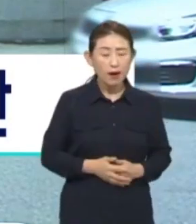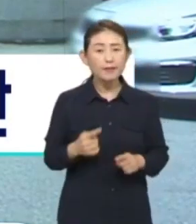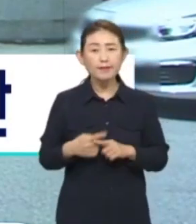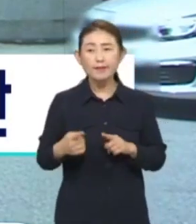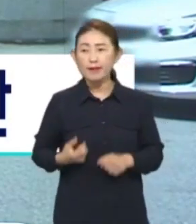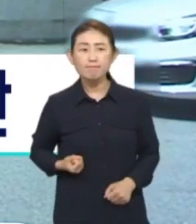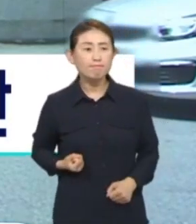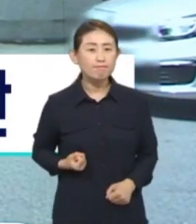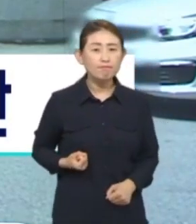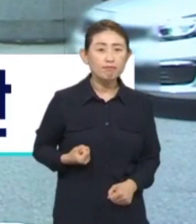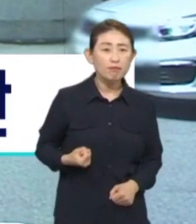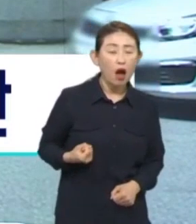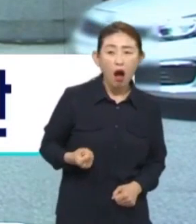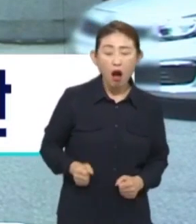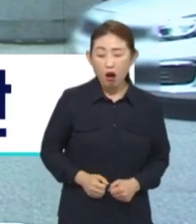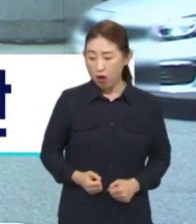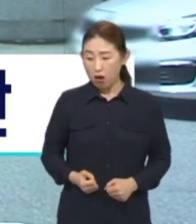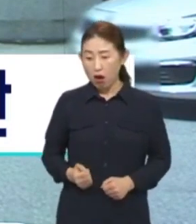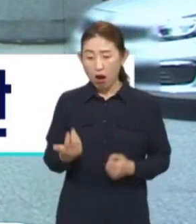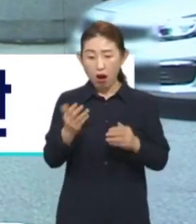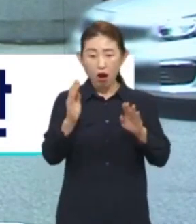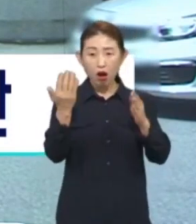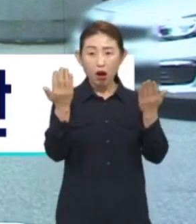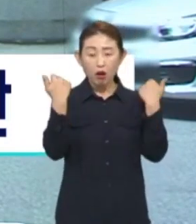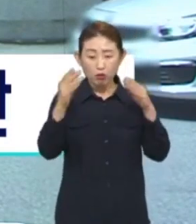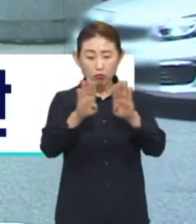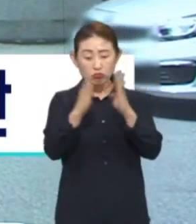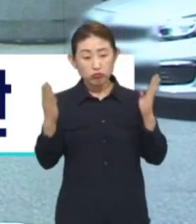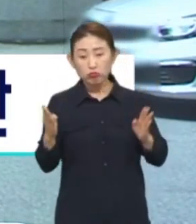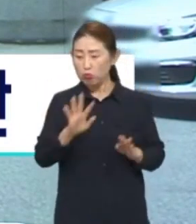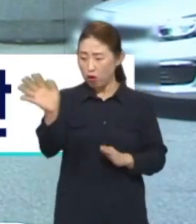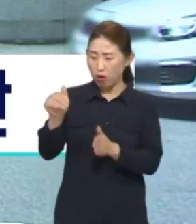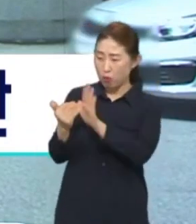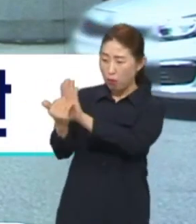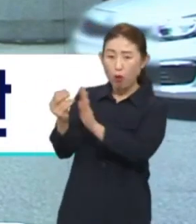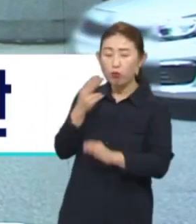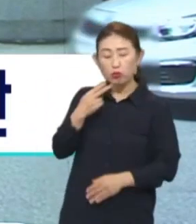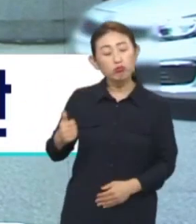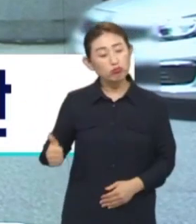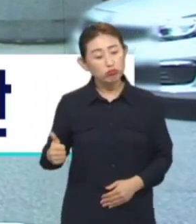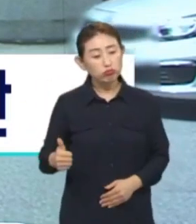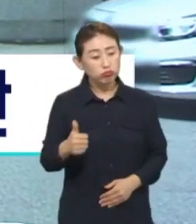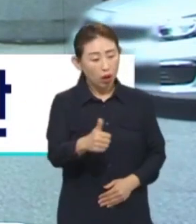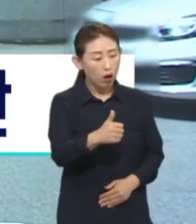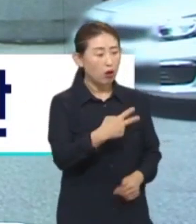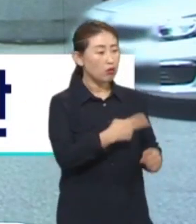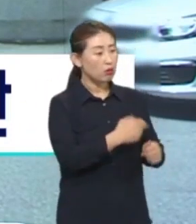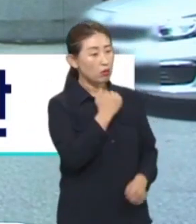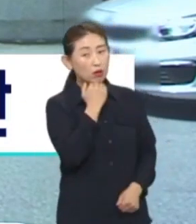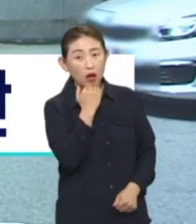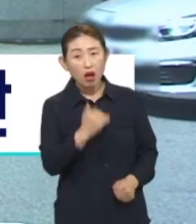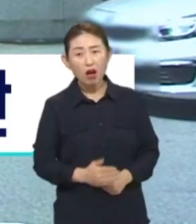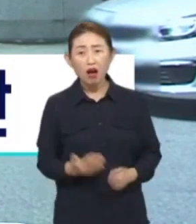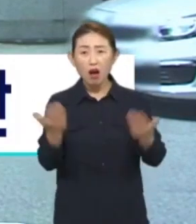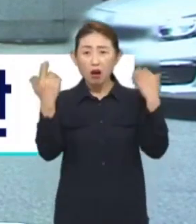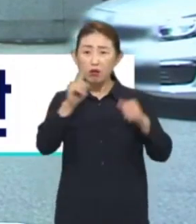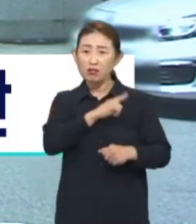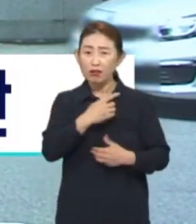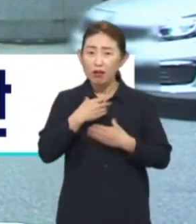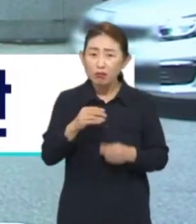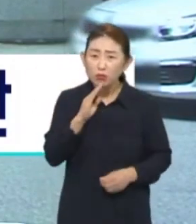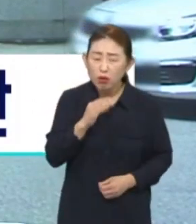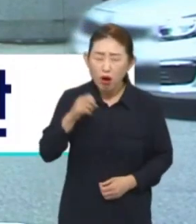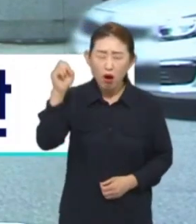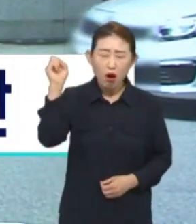준비한 가해자는 아무런 제지도 받지 않고 정문으로 걸어들어와 피해 교사를 기다렸습니다. 가장 안전해야 할 학교에서 또다시